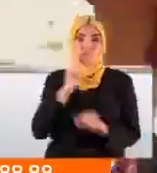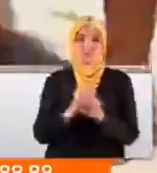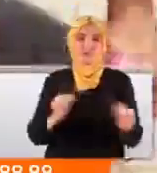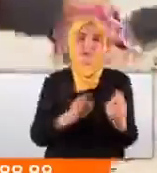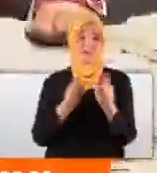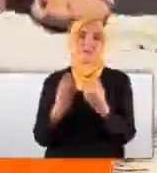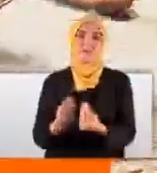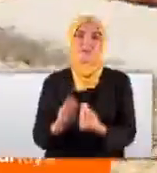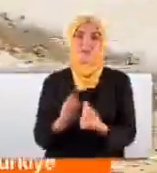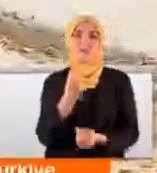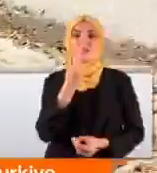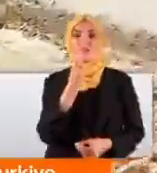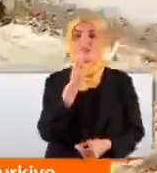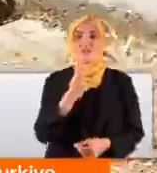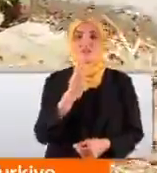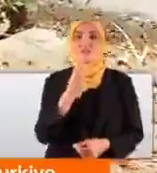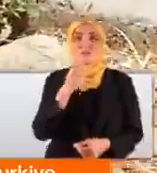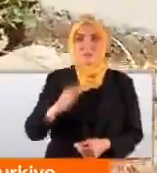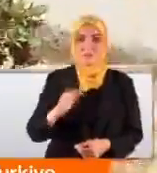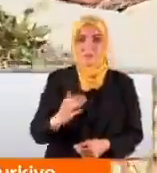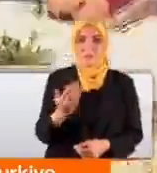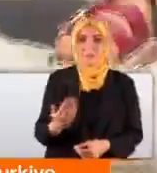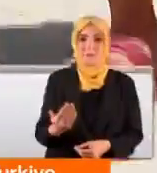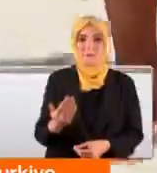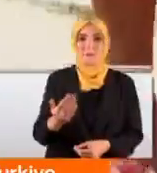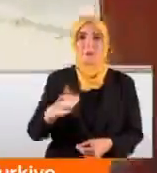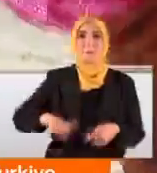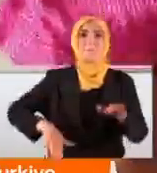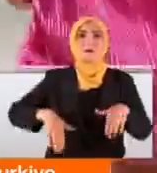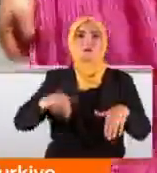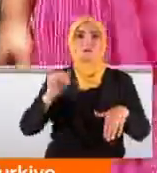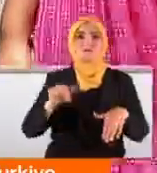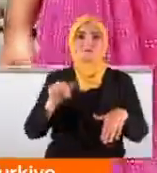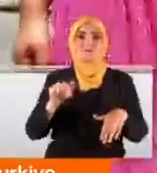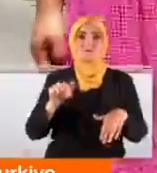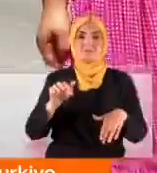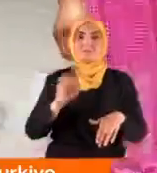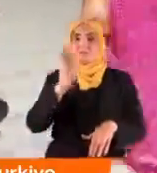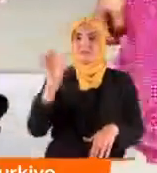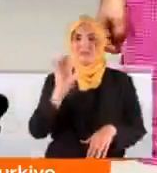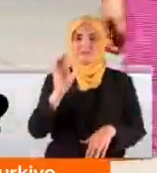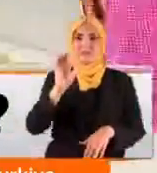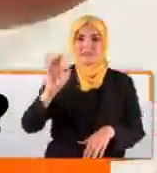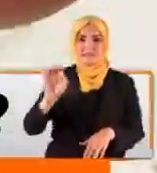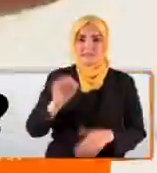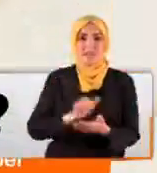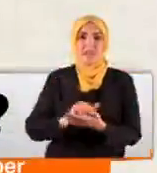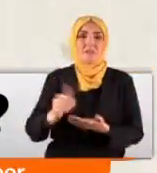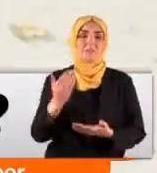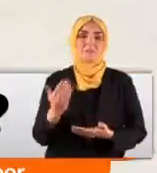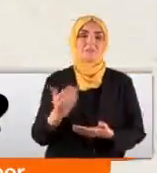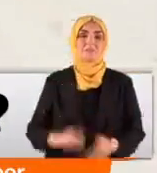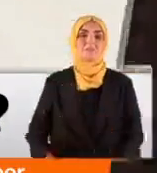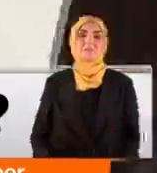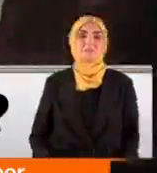mısınız? Daha 2 yaşında küçücük bir çocuğun bacaklarında neredeyse sivrisineklerin ısırmadığı yer kalmamış. Ayağını